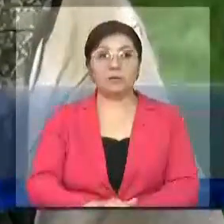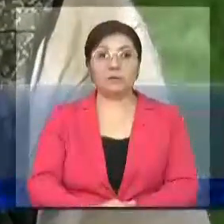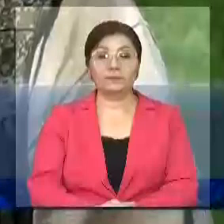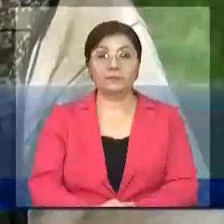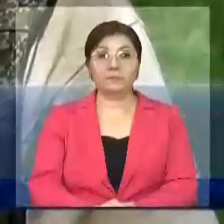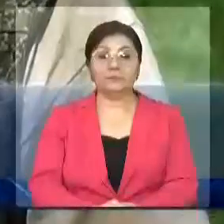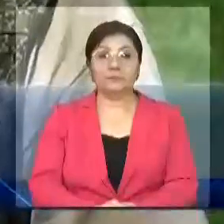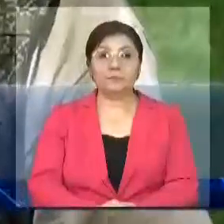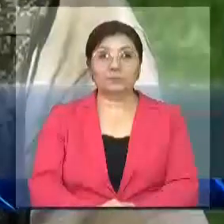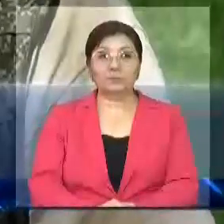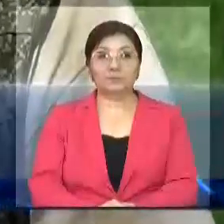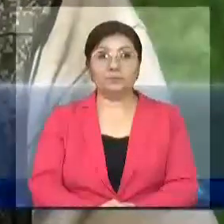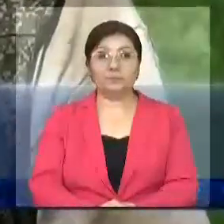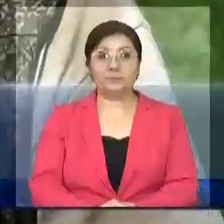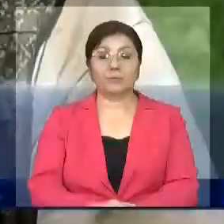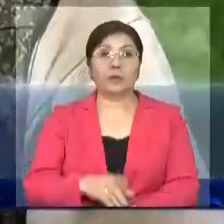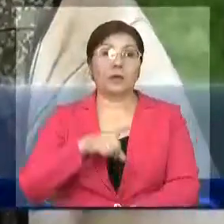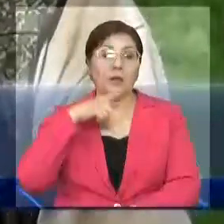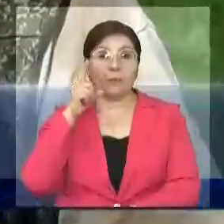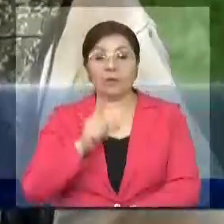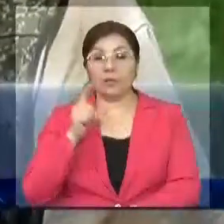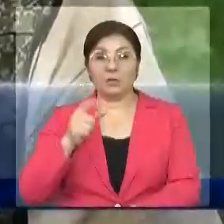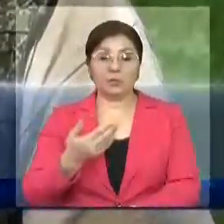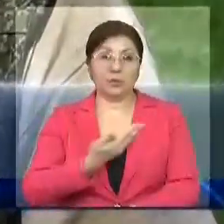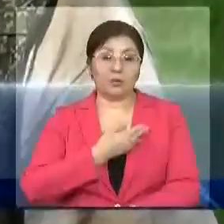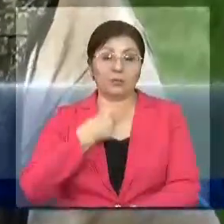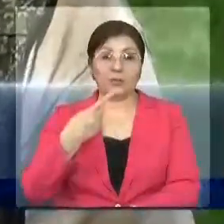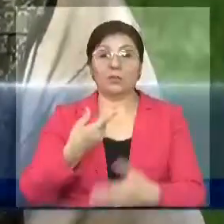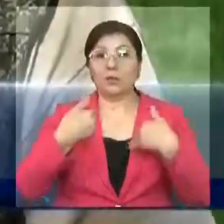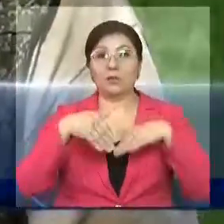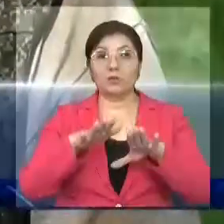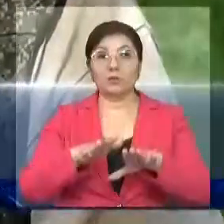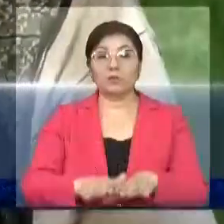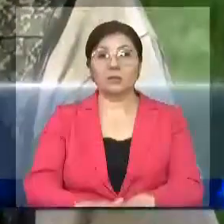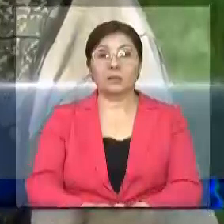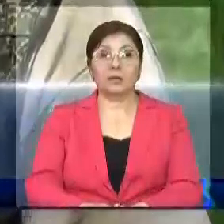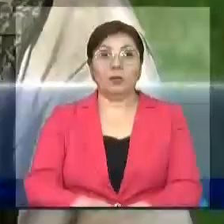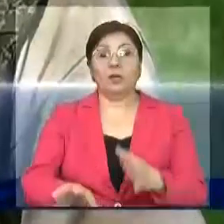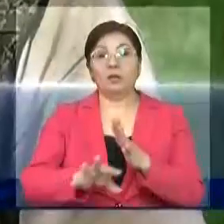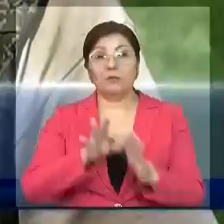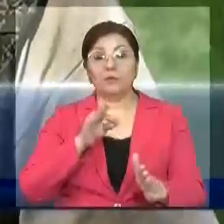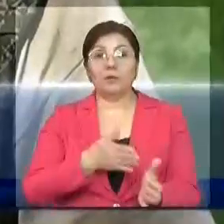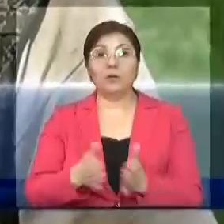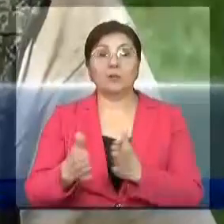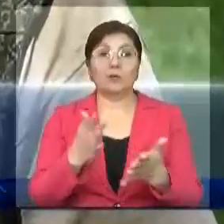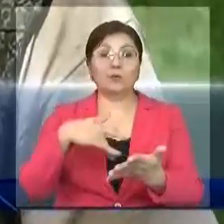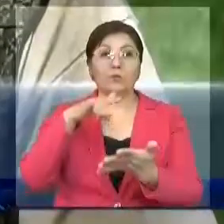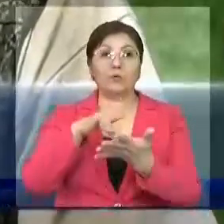А что хочу за нынешнюю молодежь сказать, ну, это их решение. Они выбрали путь свой в